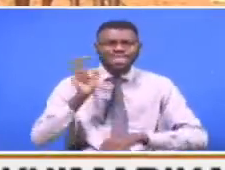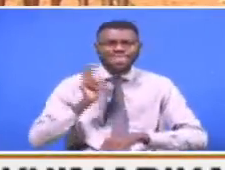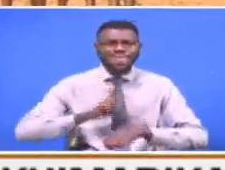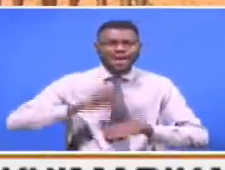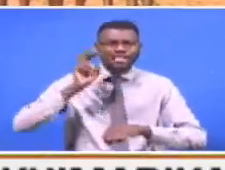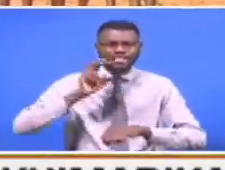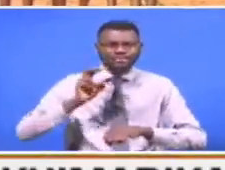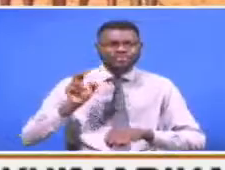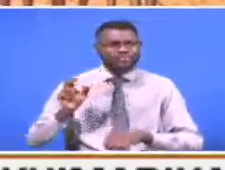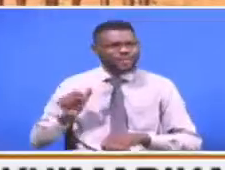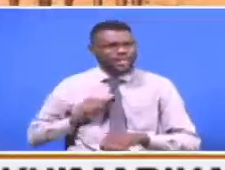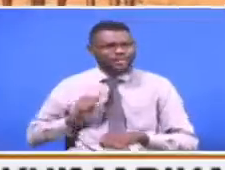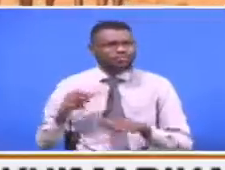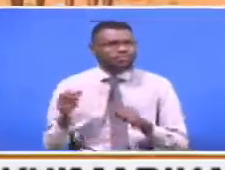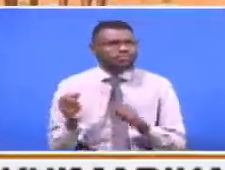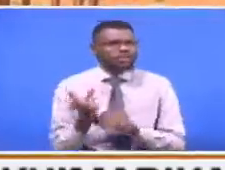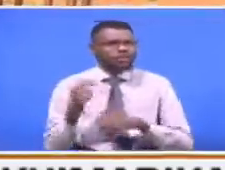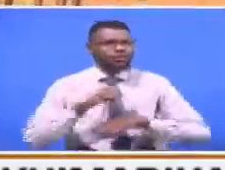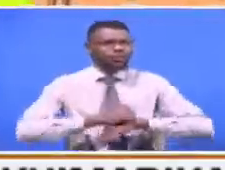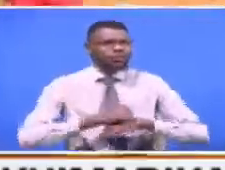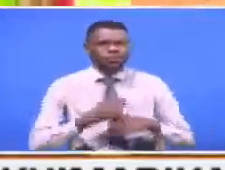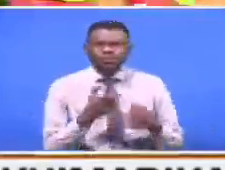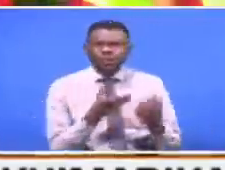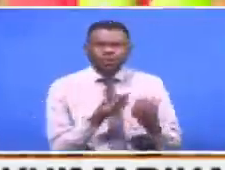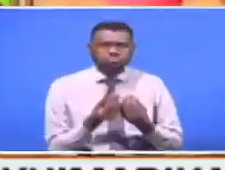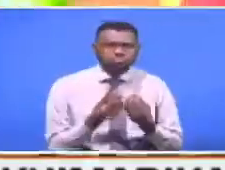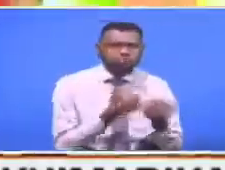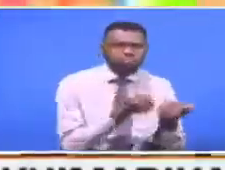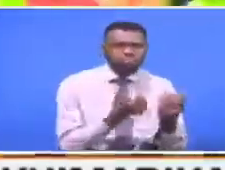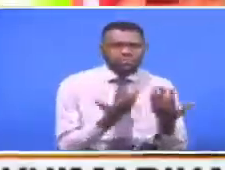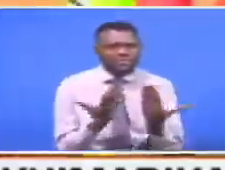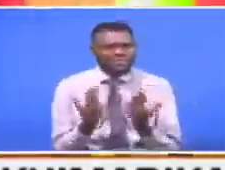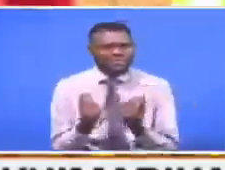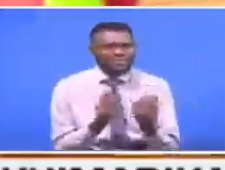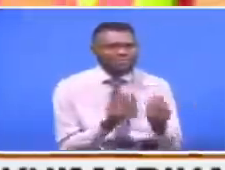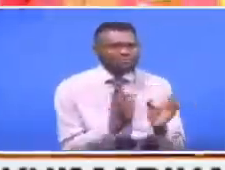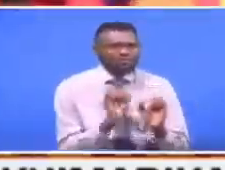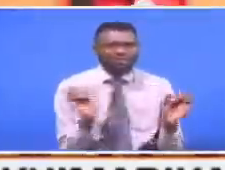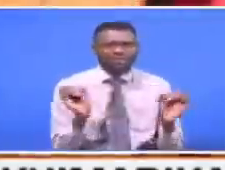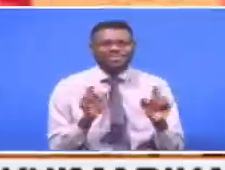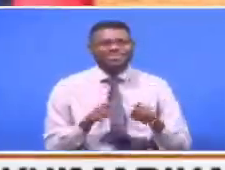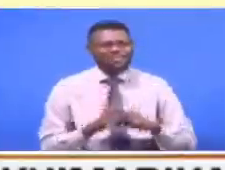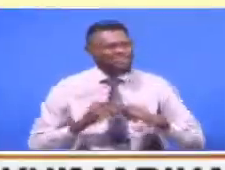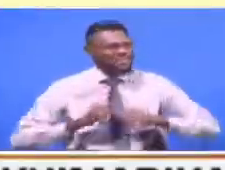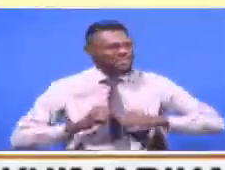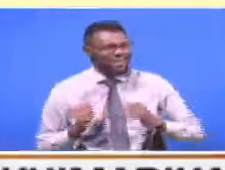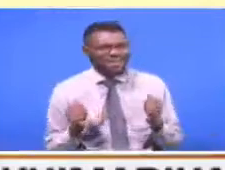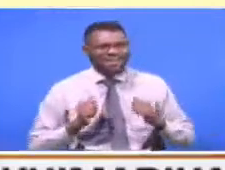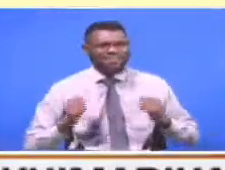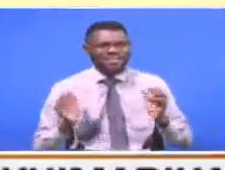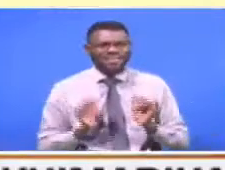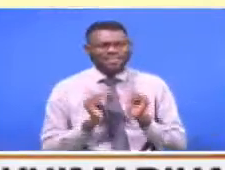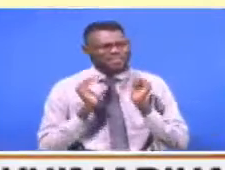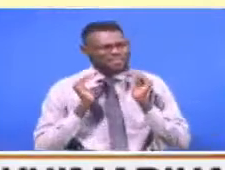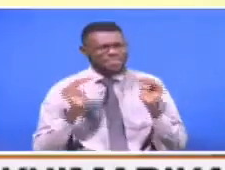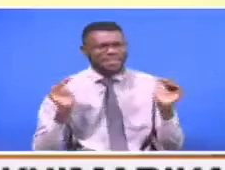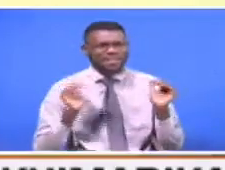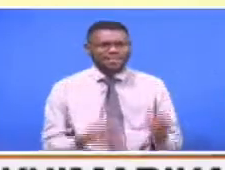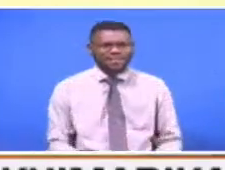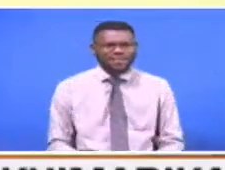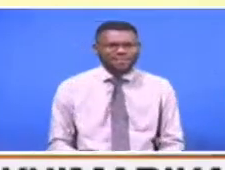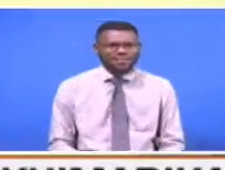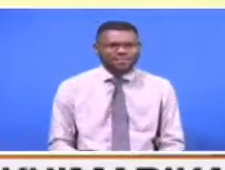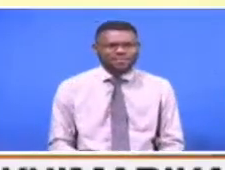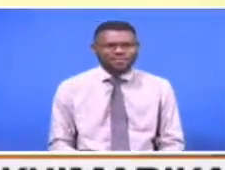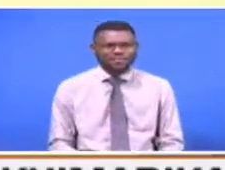kama umepita katika timu kubwa kabisa, na tumefurahia sana. Staying up late just